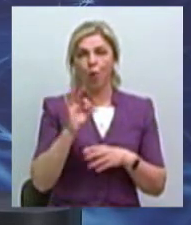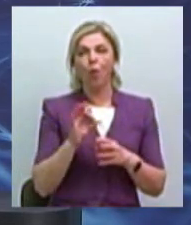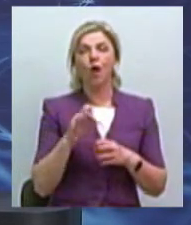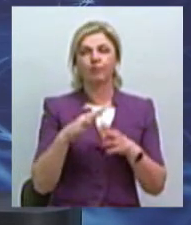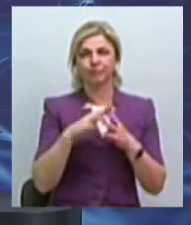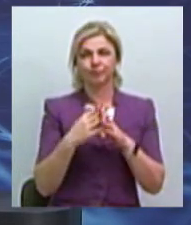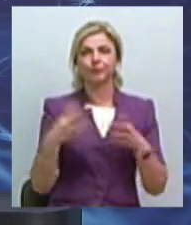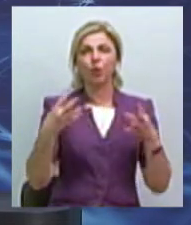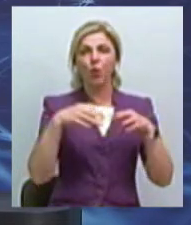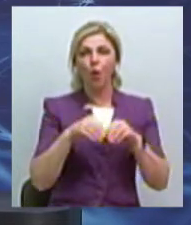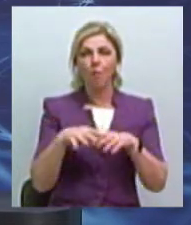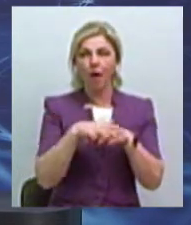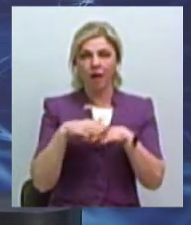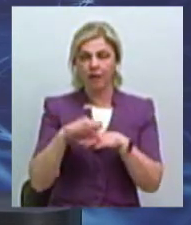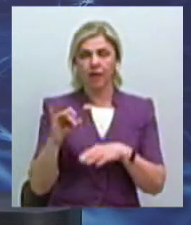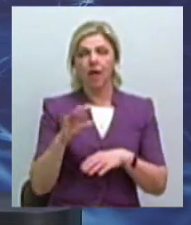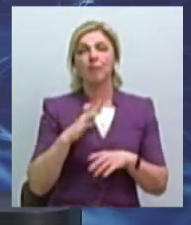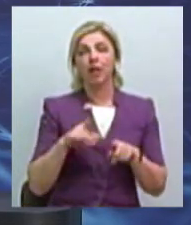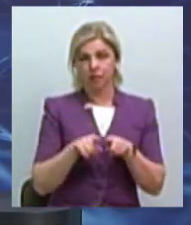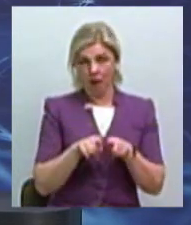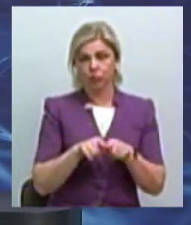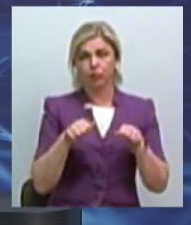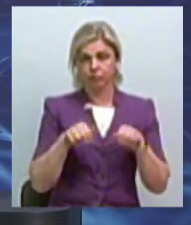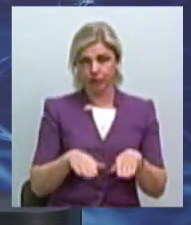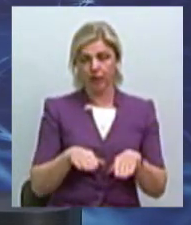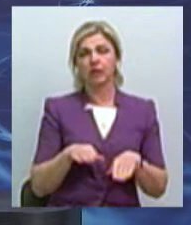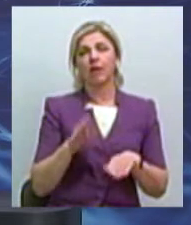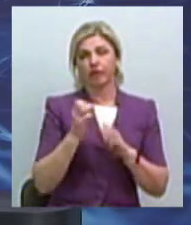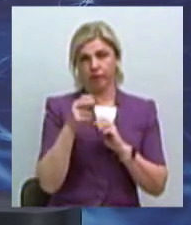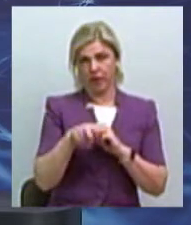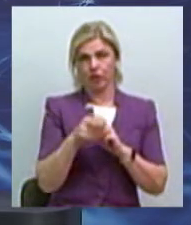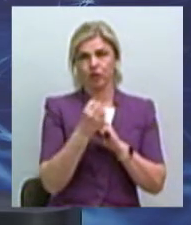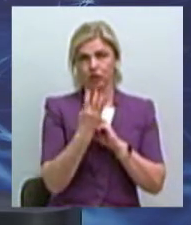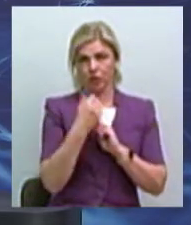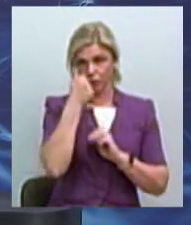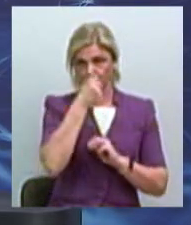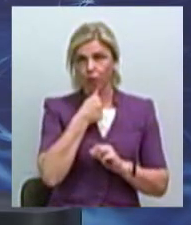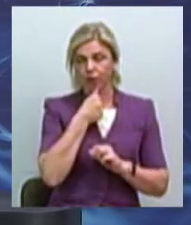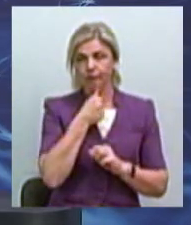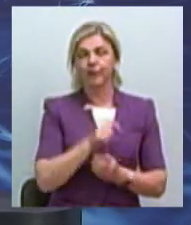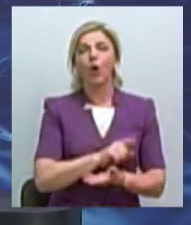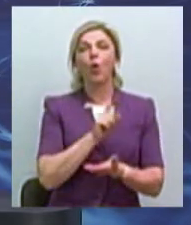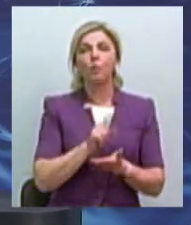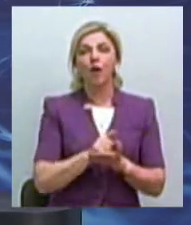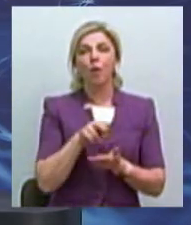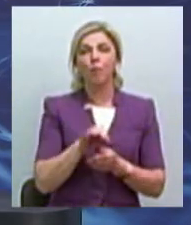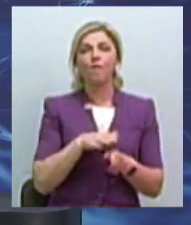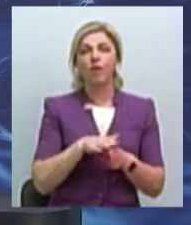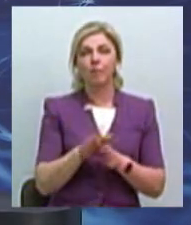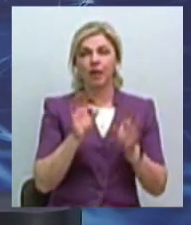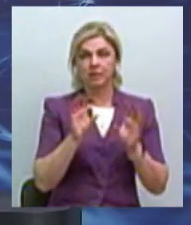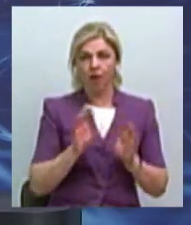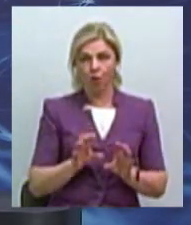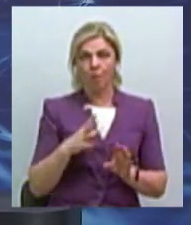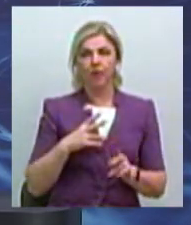громад, то також було прийнято в 2014 році. Значить, обов'язки по реалізації цього закону були покладені